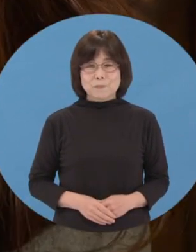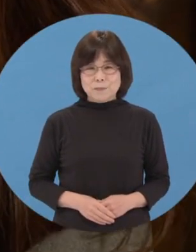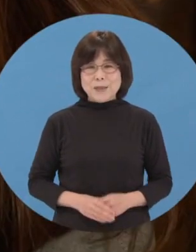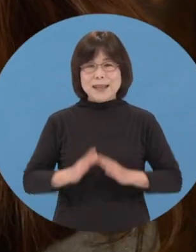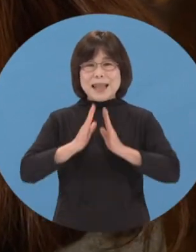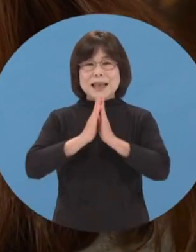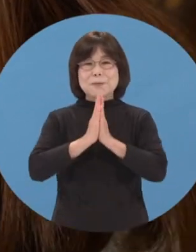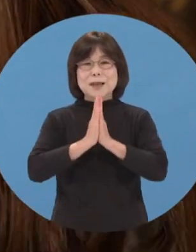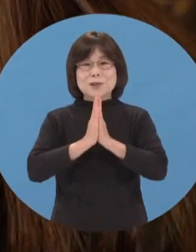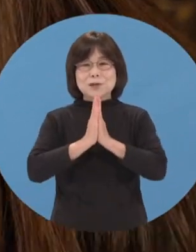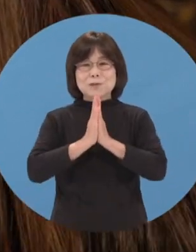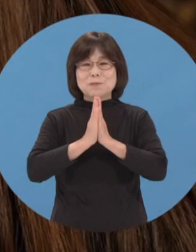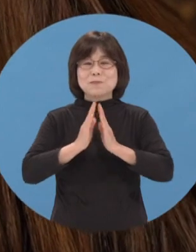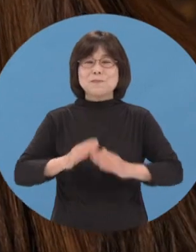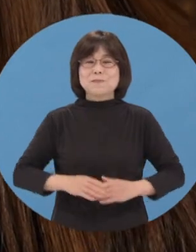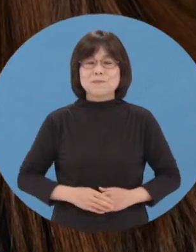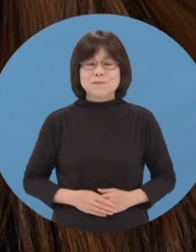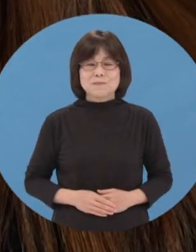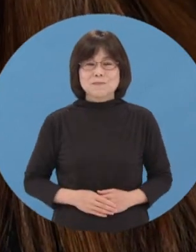ありがとういただきます